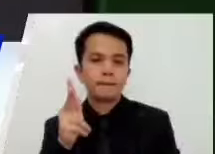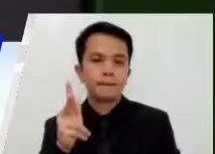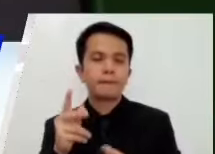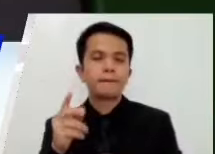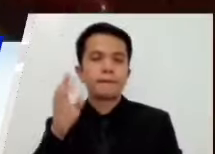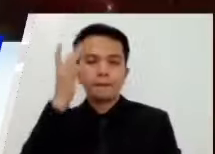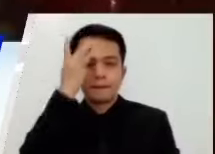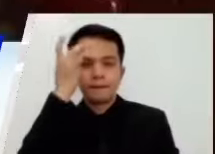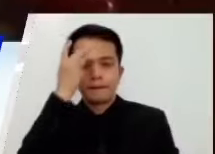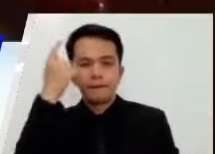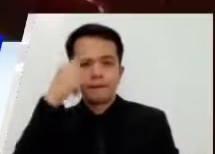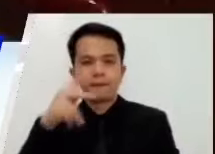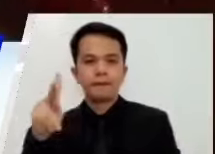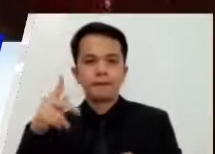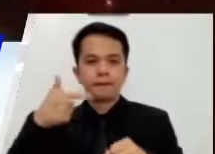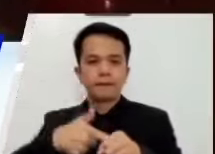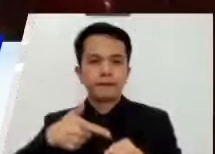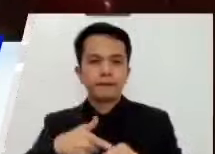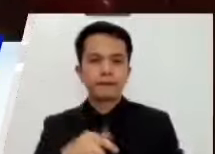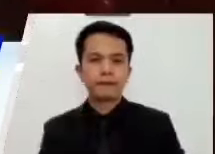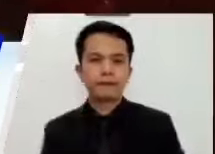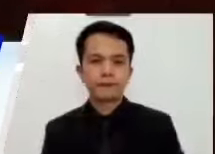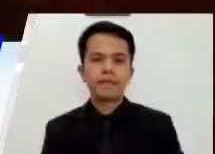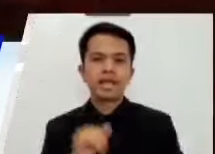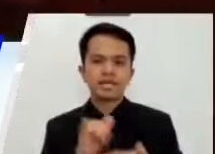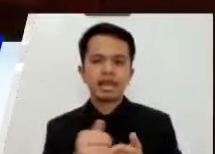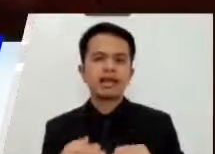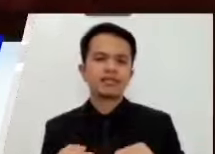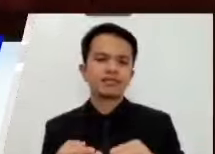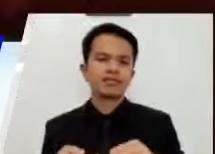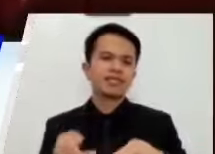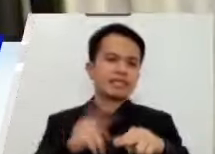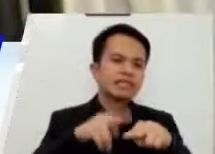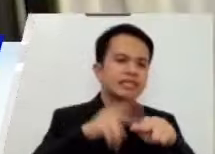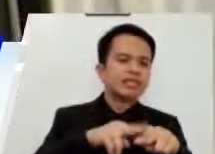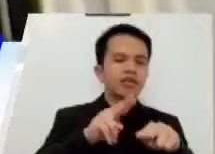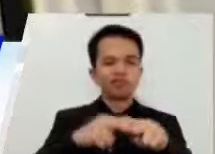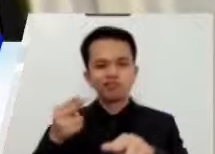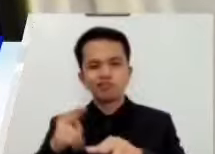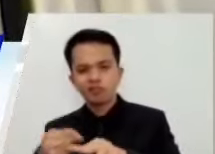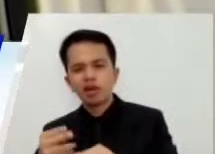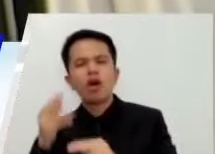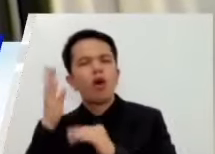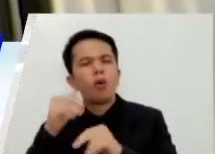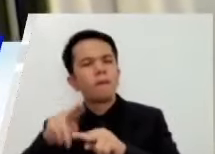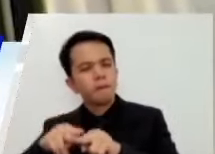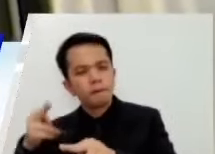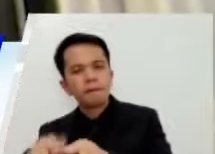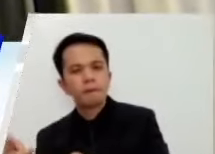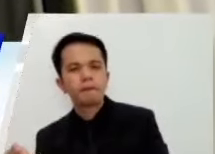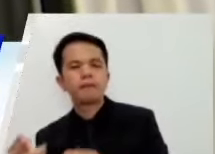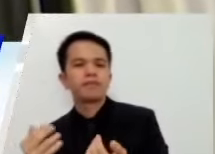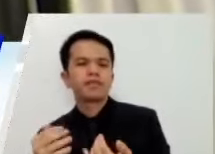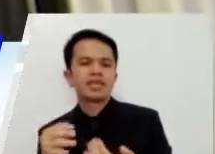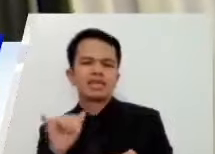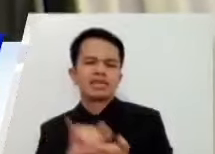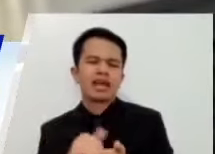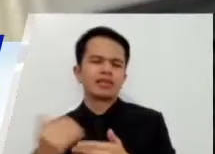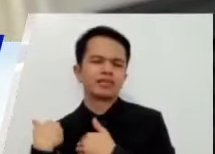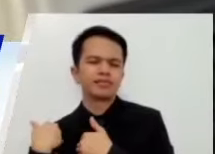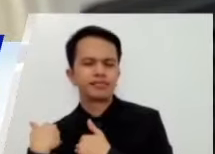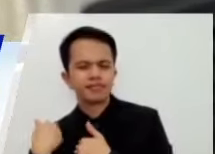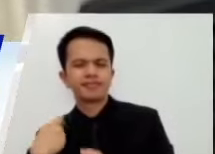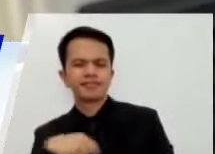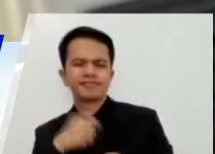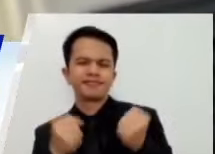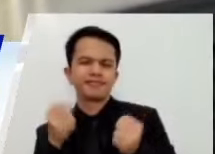kerosene. Ganun lang naman, taas, baba. Sana nga bumaba. Pabigat na naman sa mga ano yan, sa mga chopper. Ano